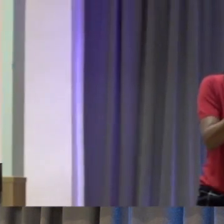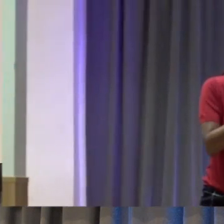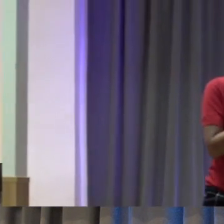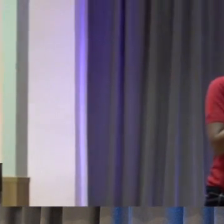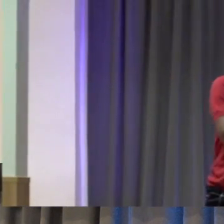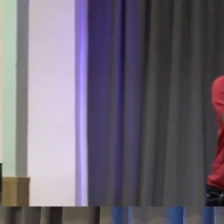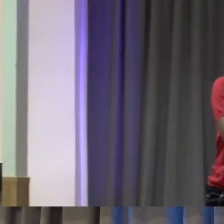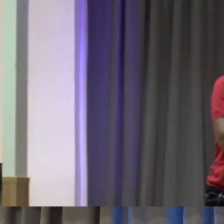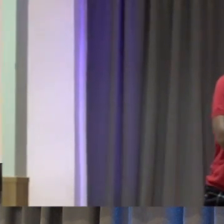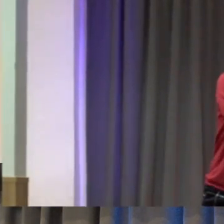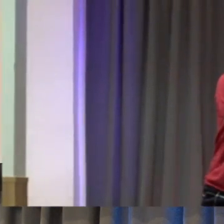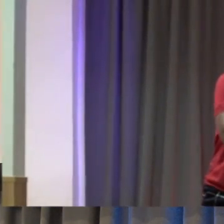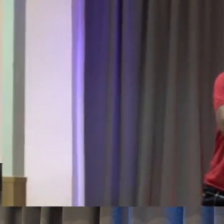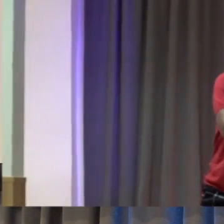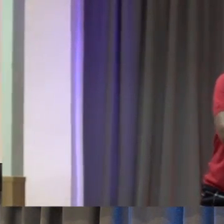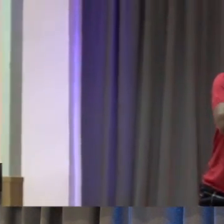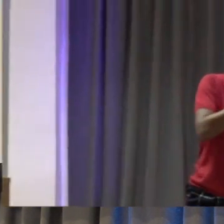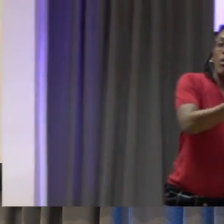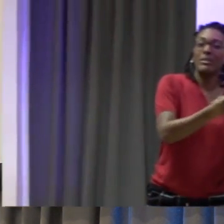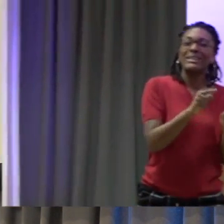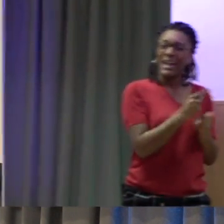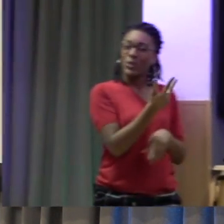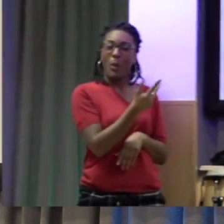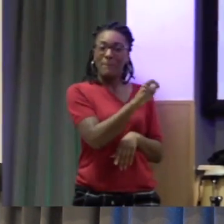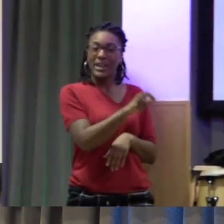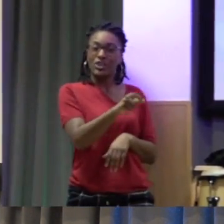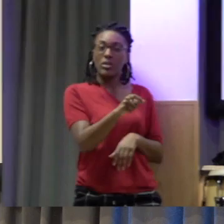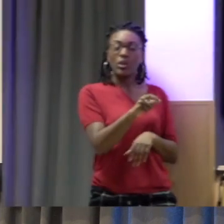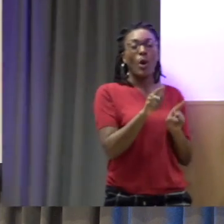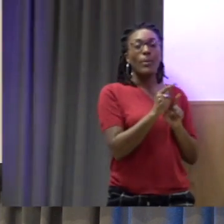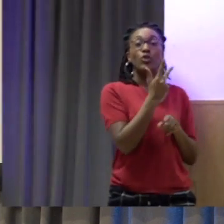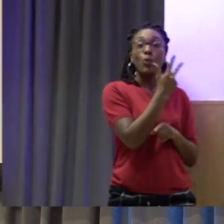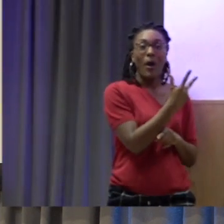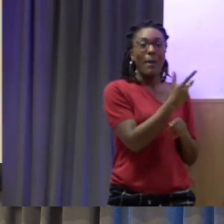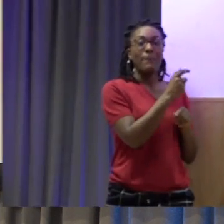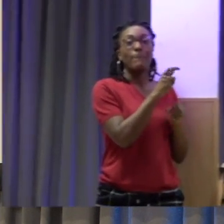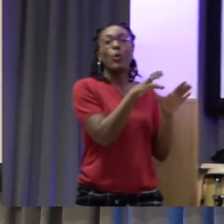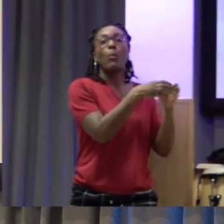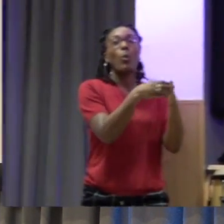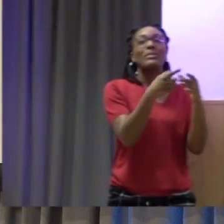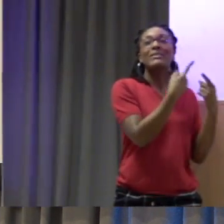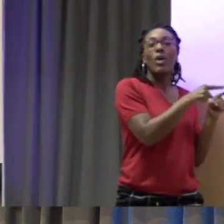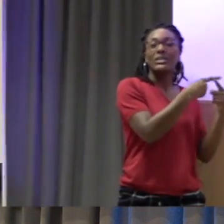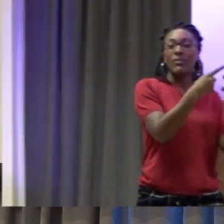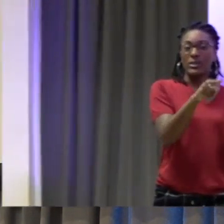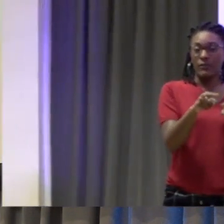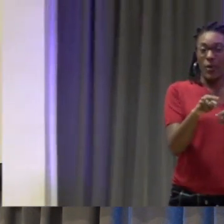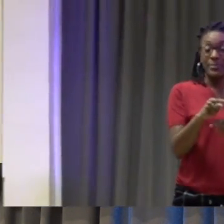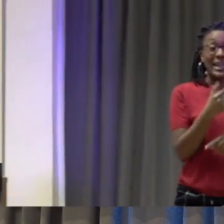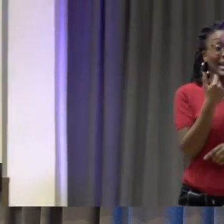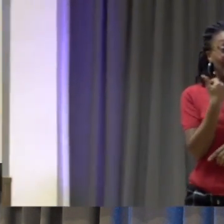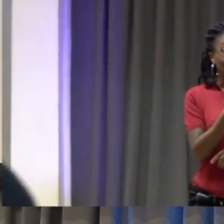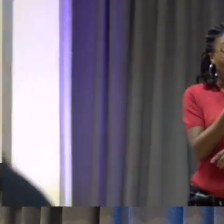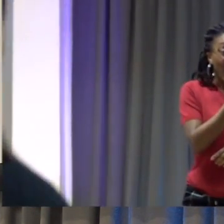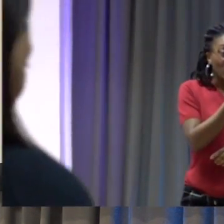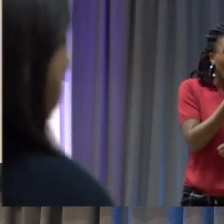talents. Je dirais que ces 3 personnes représentent 3 types d'individus. Et la somme d'argent que le Seigneur